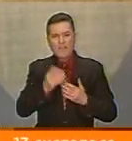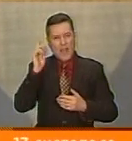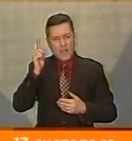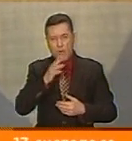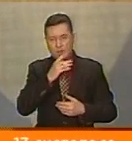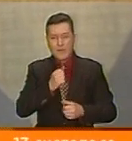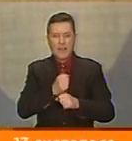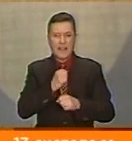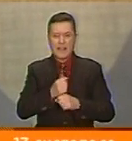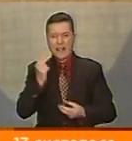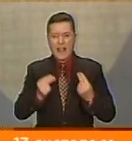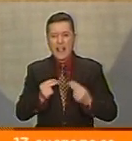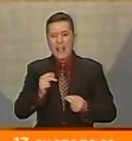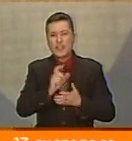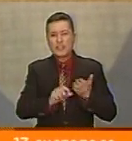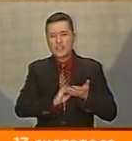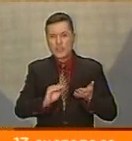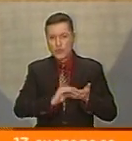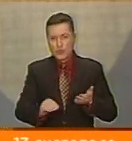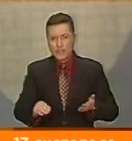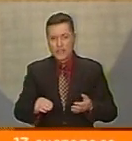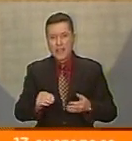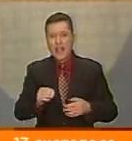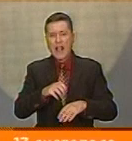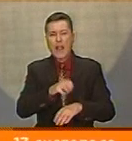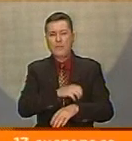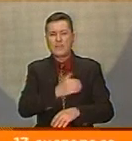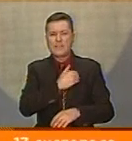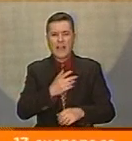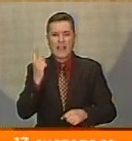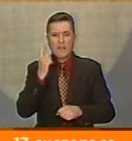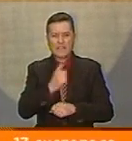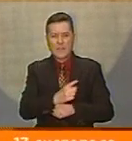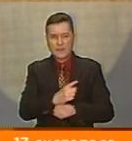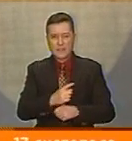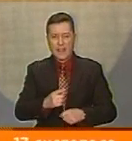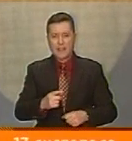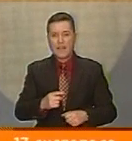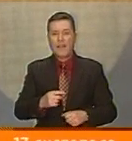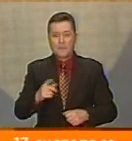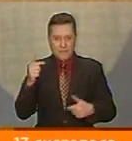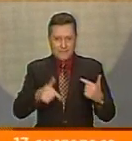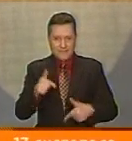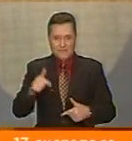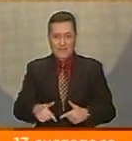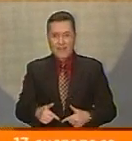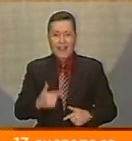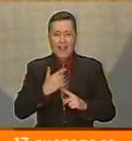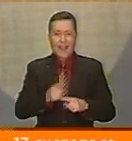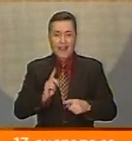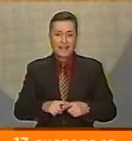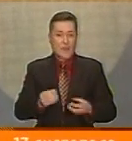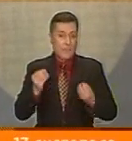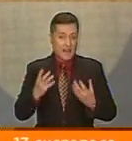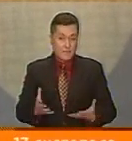в году там Коммунист нам опять ВС хотят позапрещать И вы запретители ах Не хотители то есть это